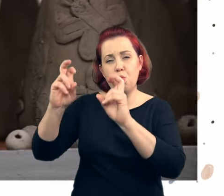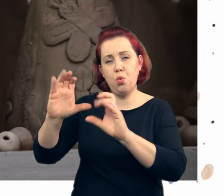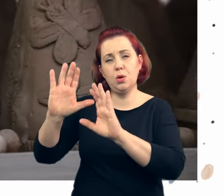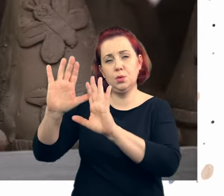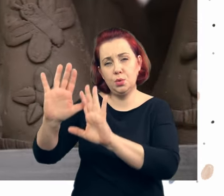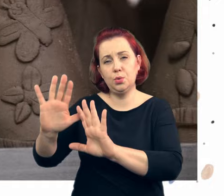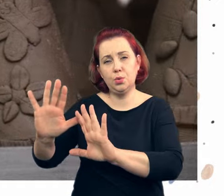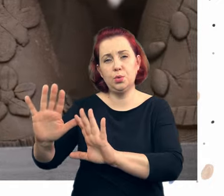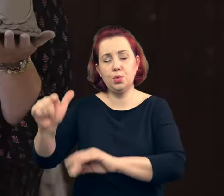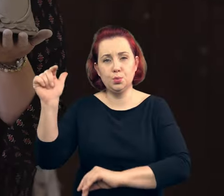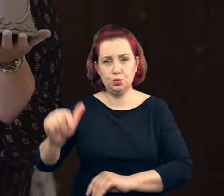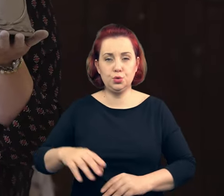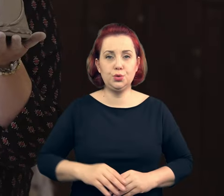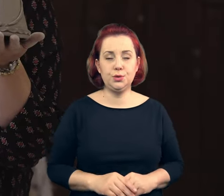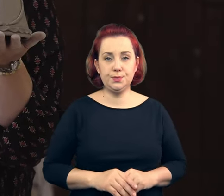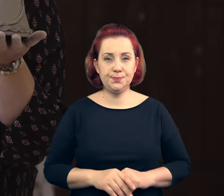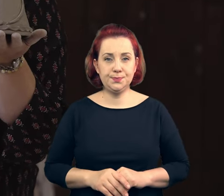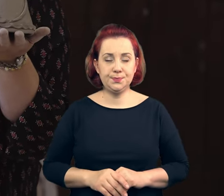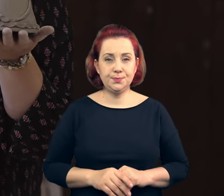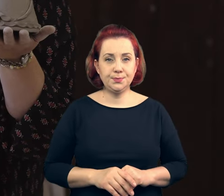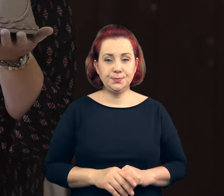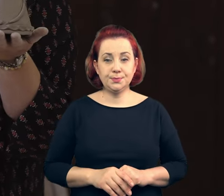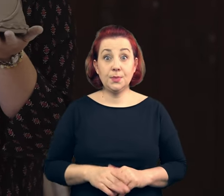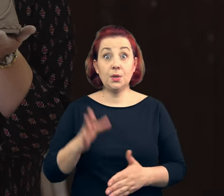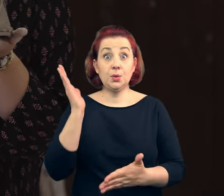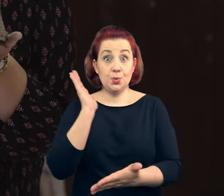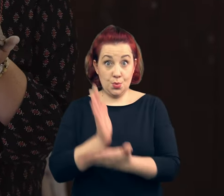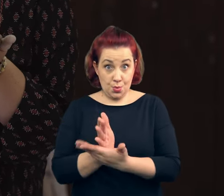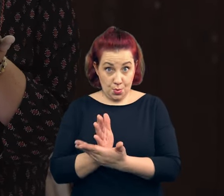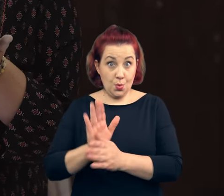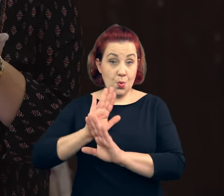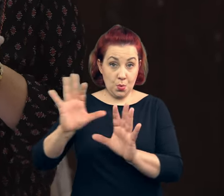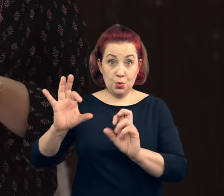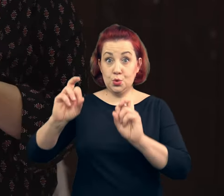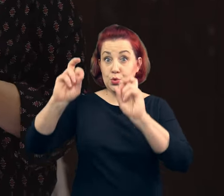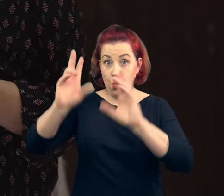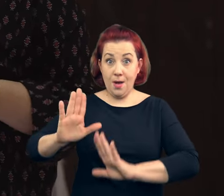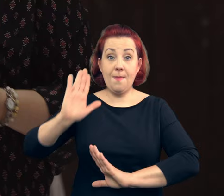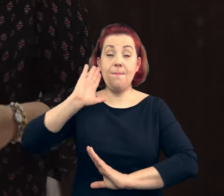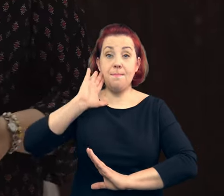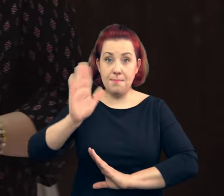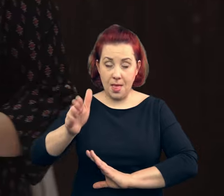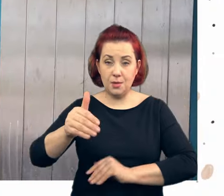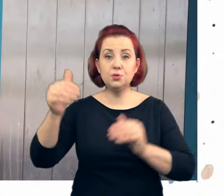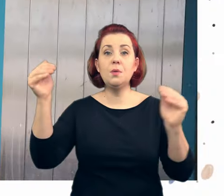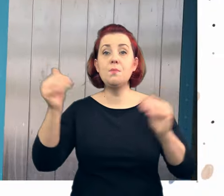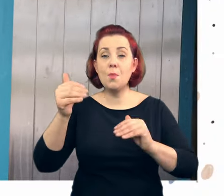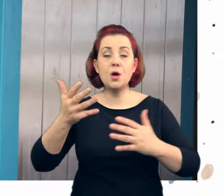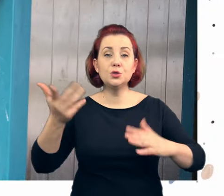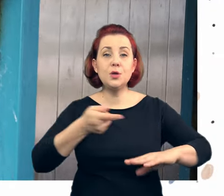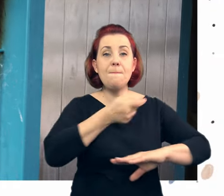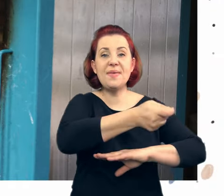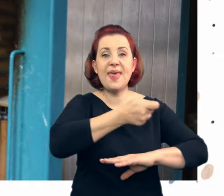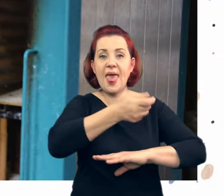to wszystko, co tutaj zrobiłam, wyschnie. Jak wyschnie, będzie suche, to wtedy będzie można